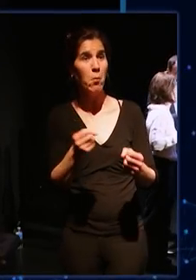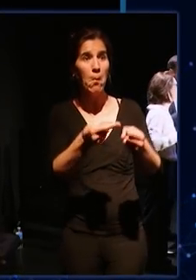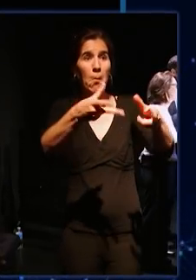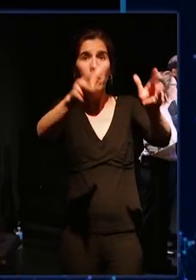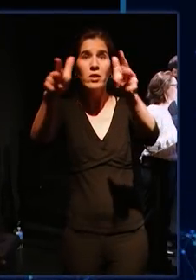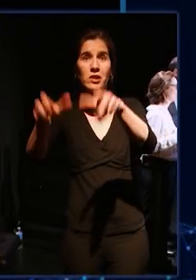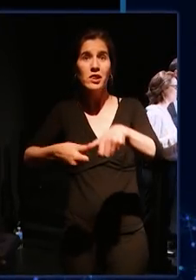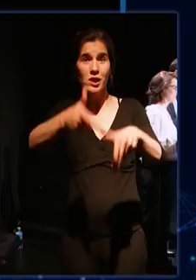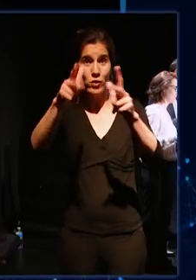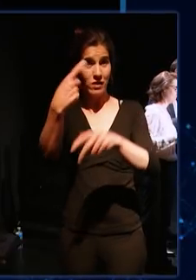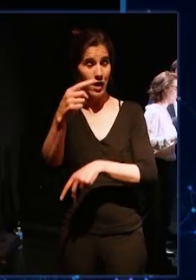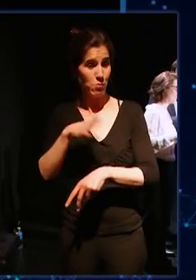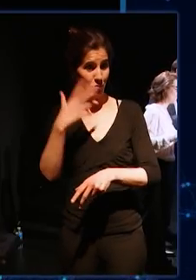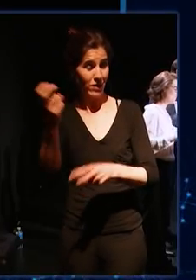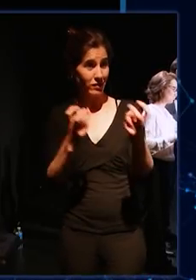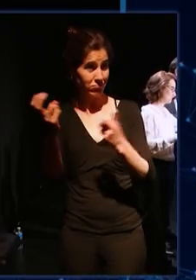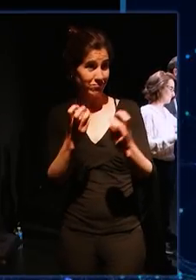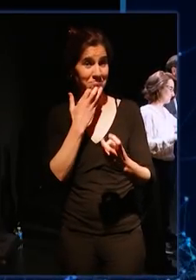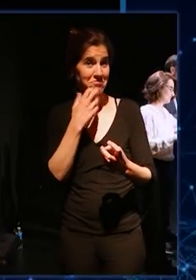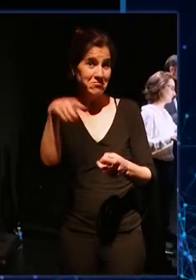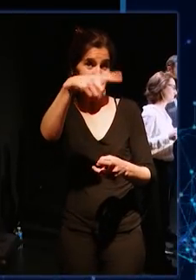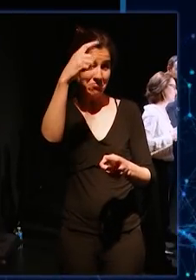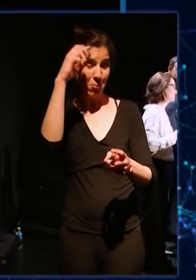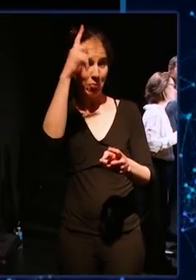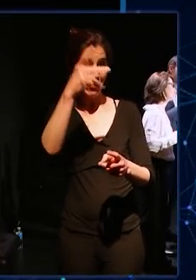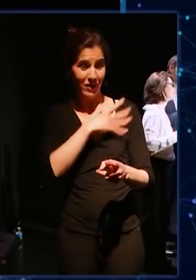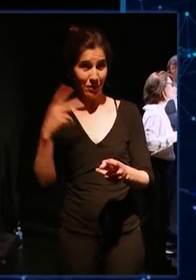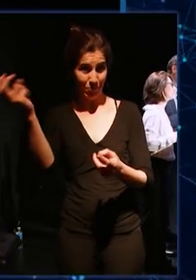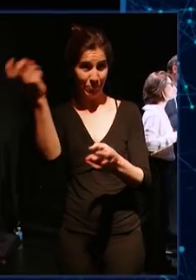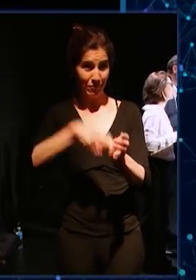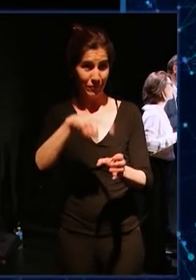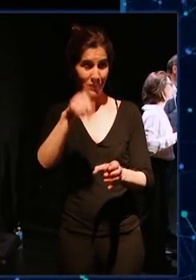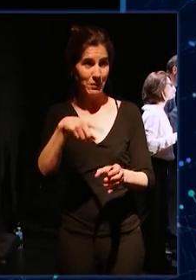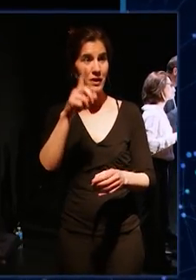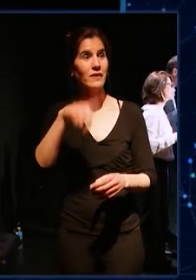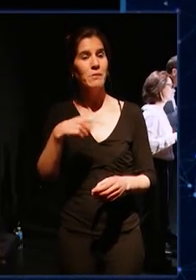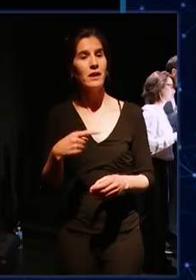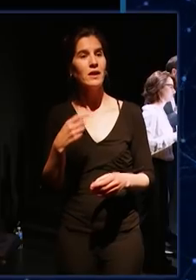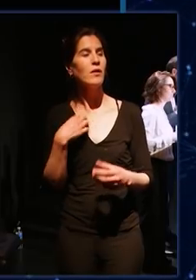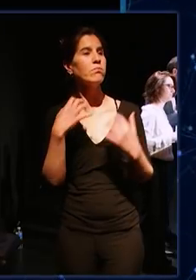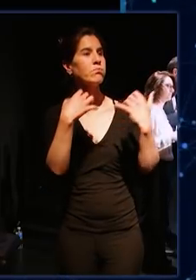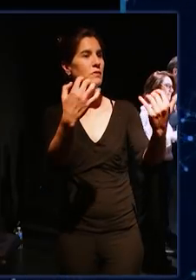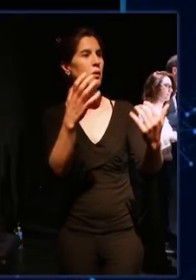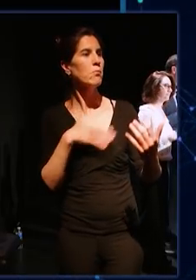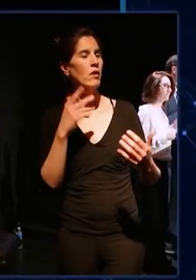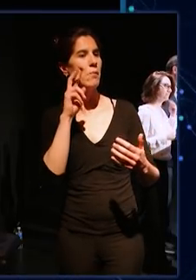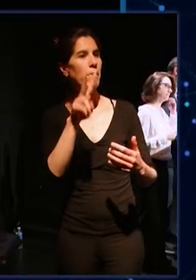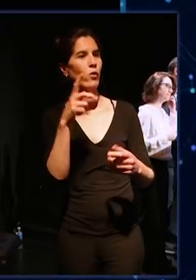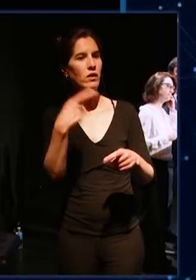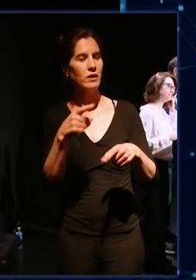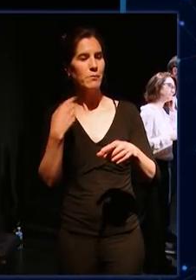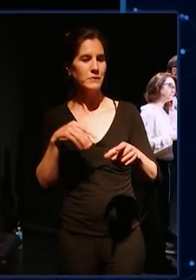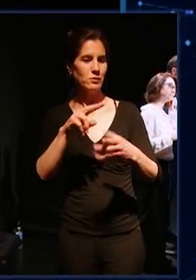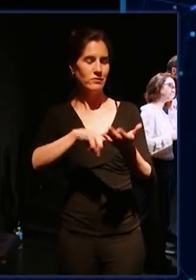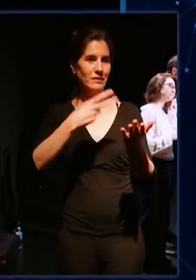així que teniu temps d'acostar-vos al teatre. També comptarem, com poden veure els assistents aquí al teatre, amb interpretació